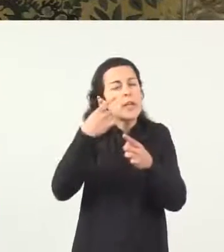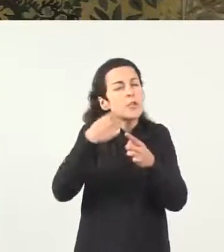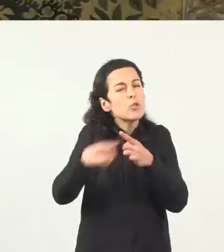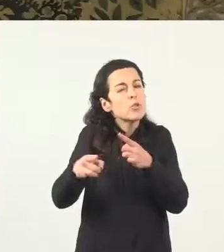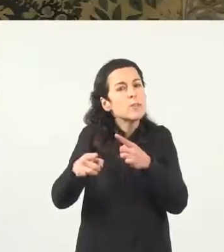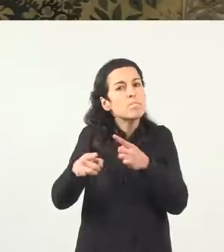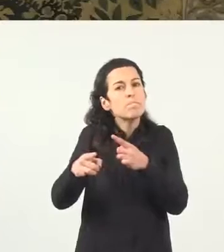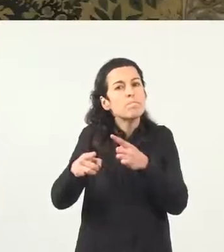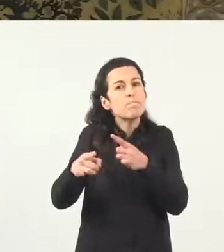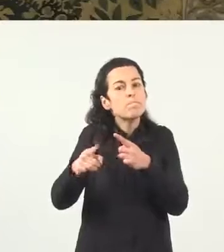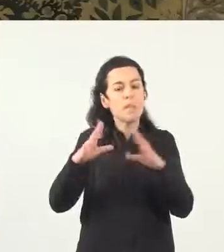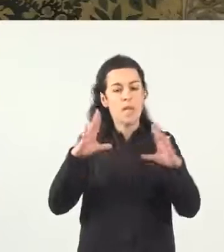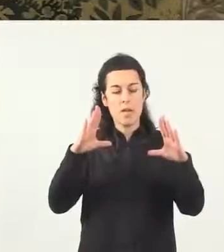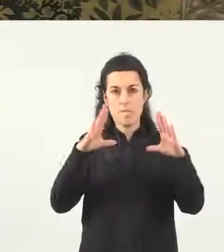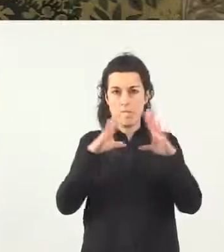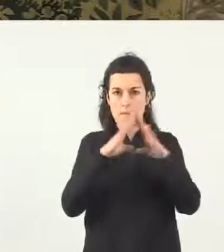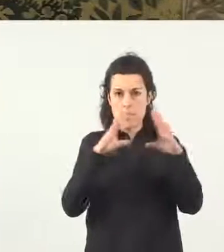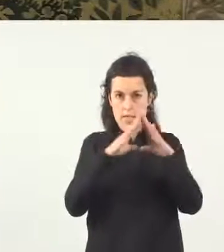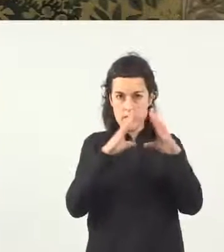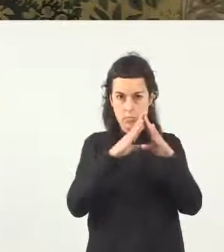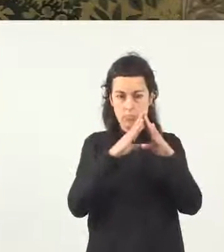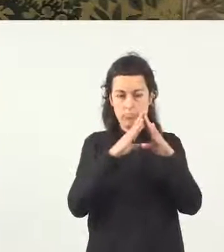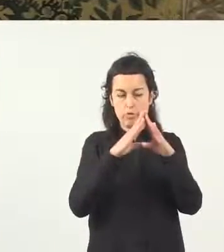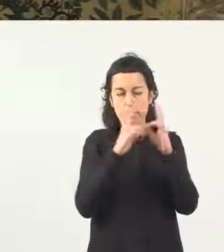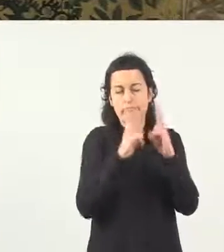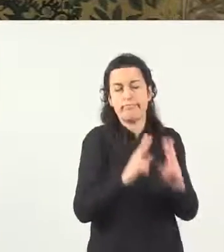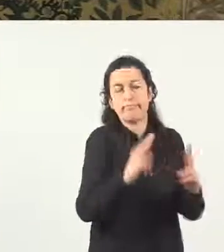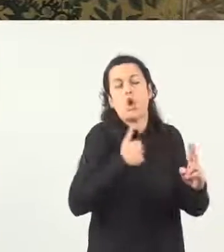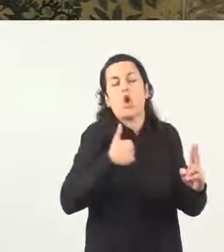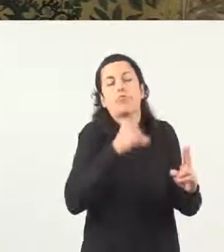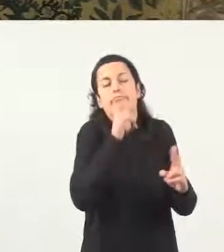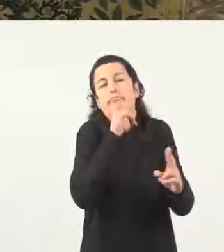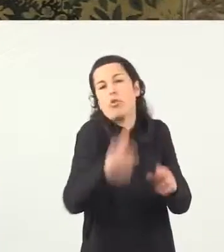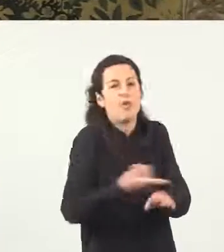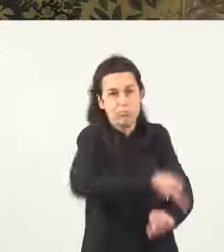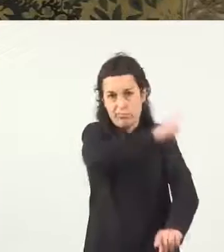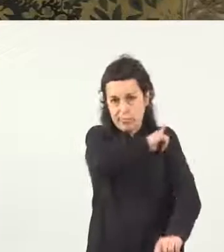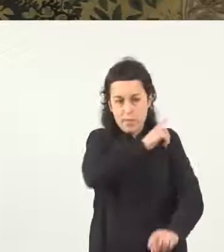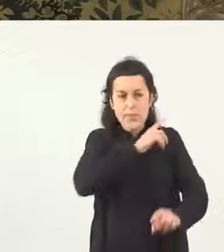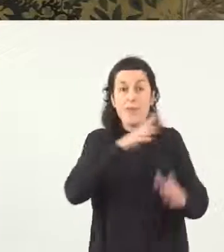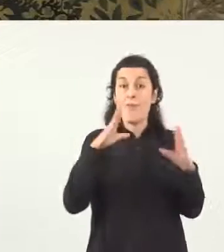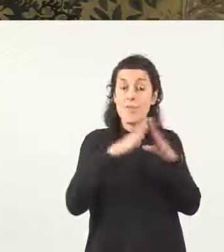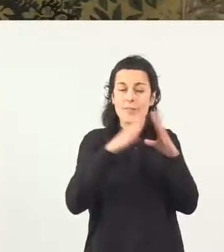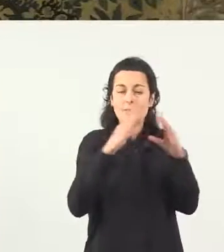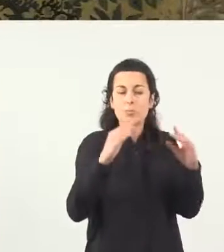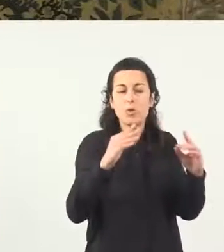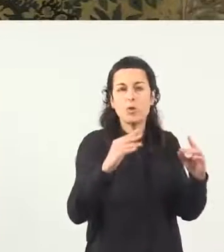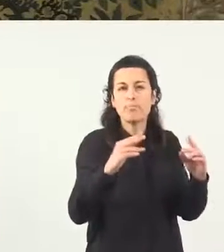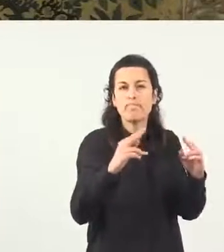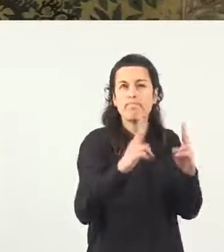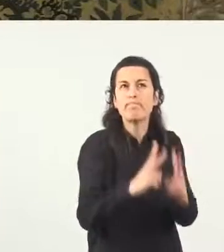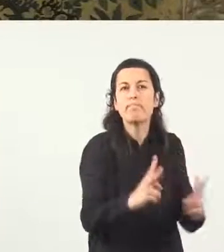da feminismoak maila batean, ez dut exageratu gura. Maila batean galdu du